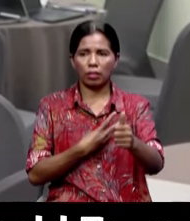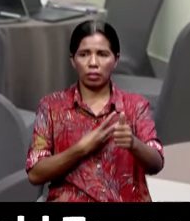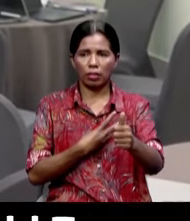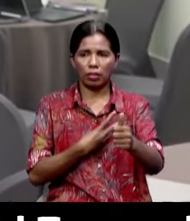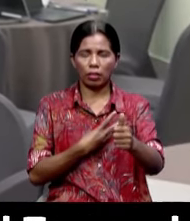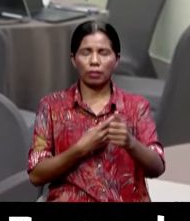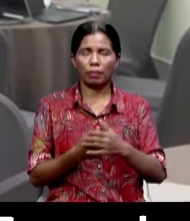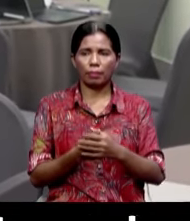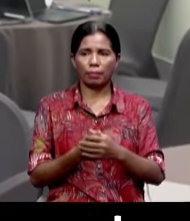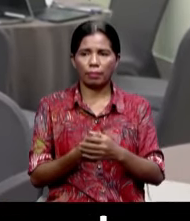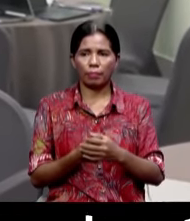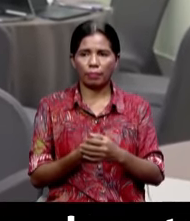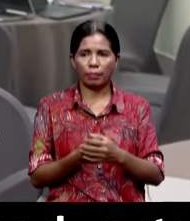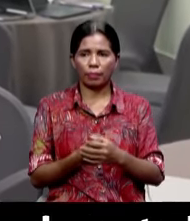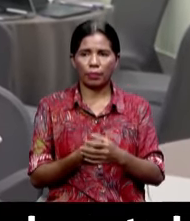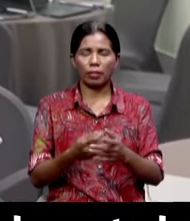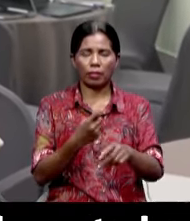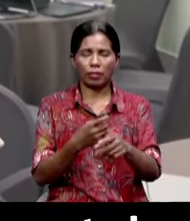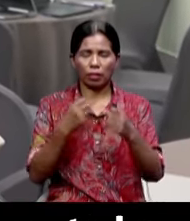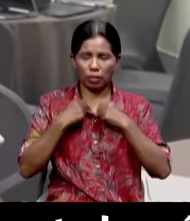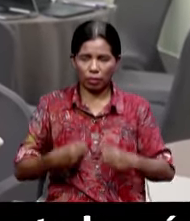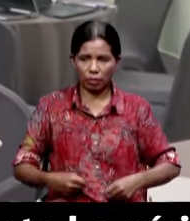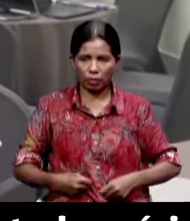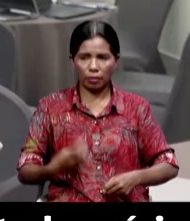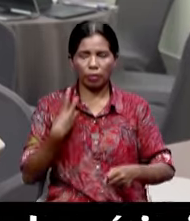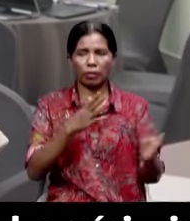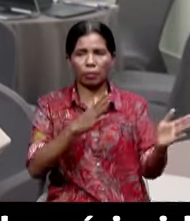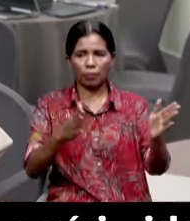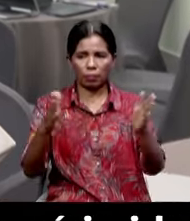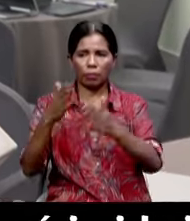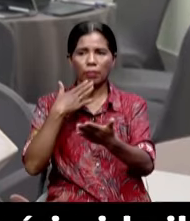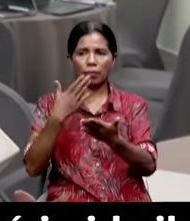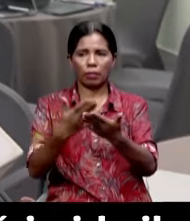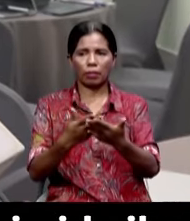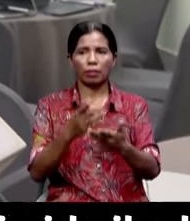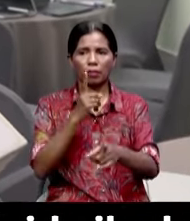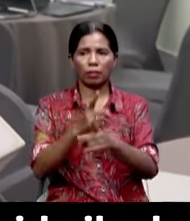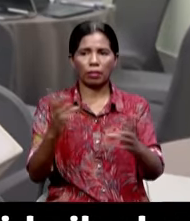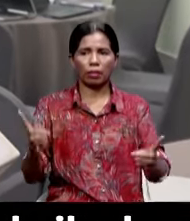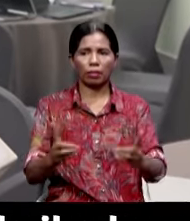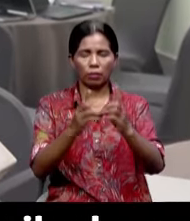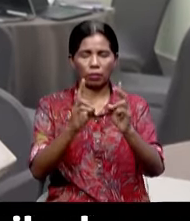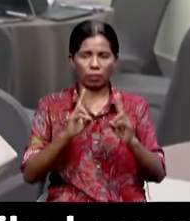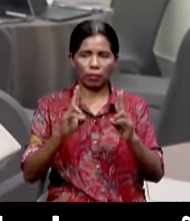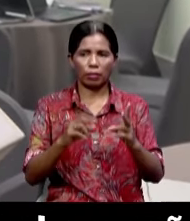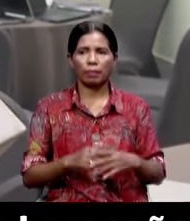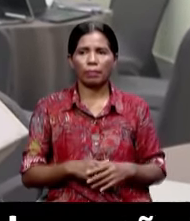itania kondisa ne be ita ita prepara ne dia glutan atu asura sa maliri sa